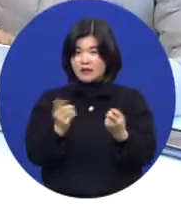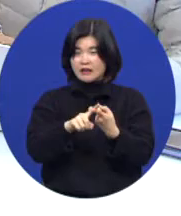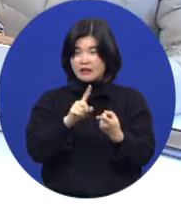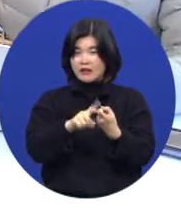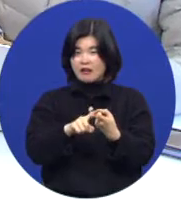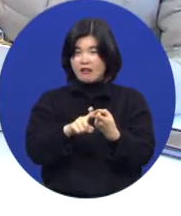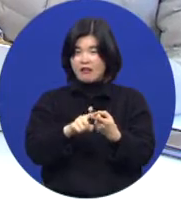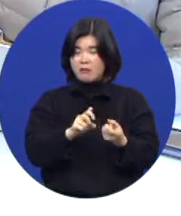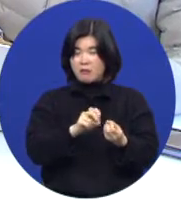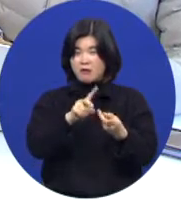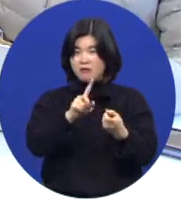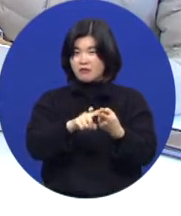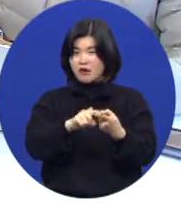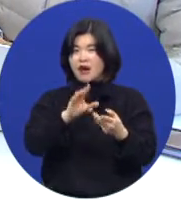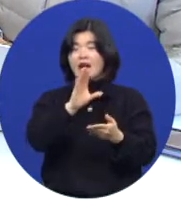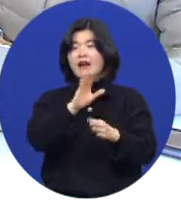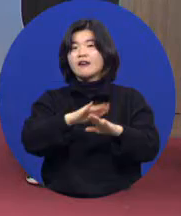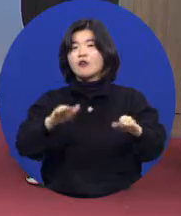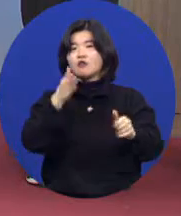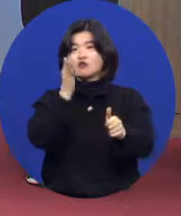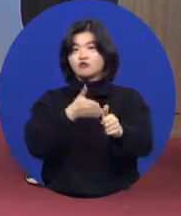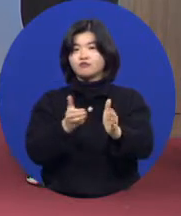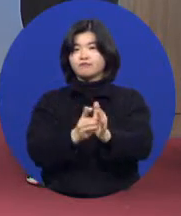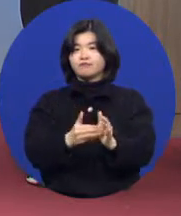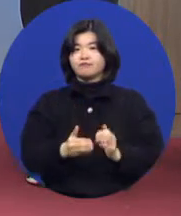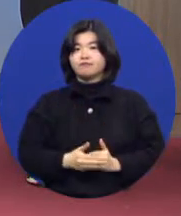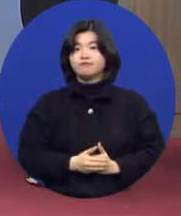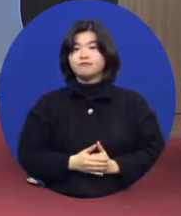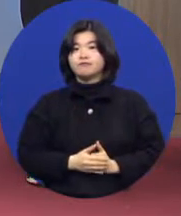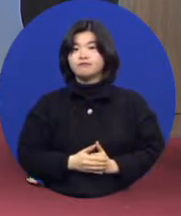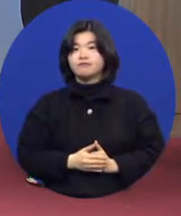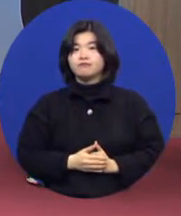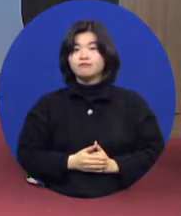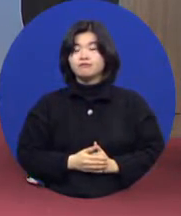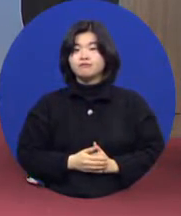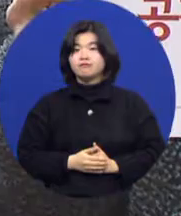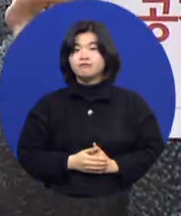저상 탑차 문제를 해결하라고 촉구했습니다.